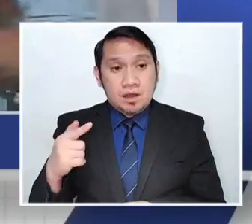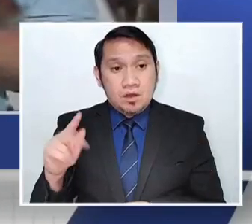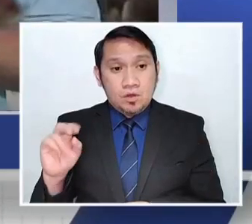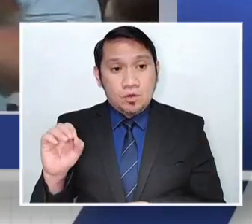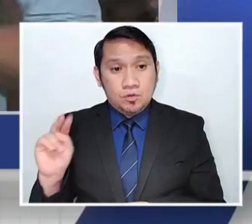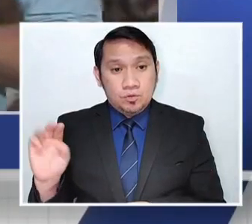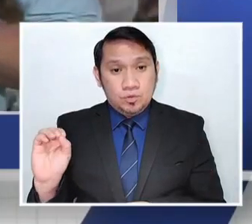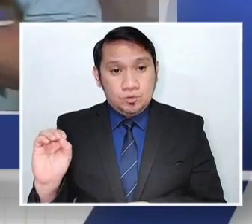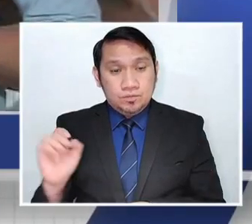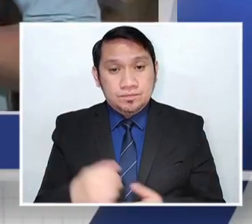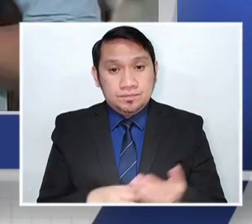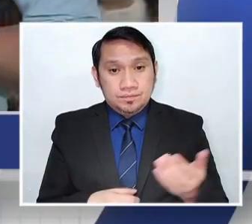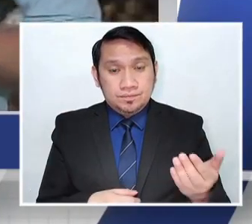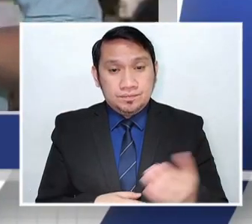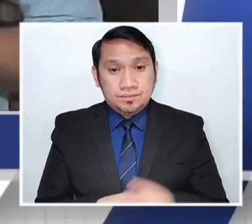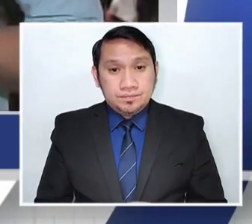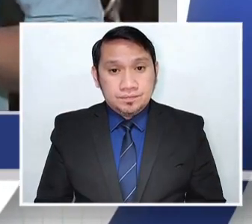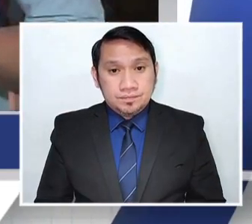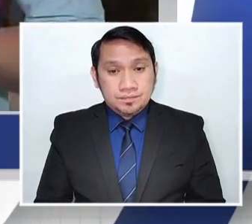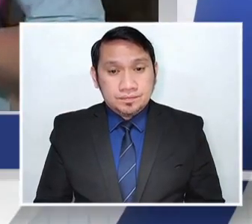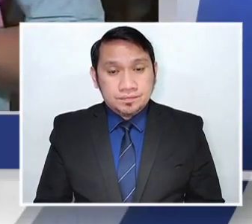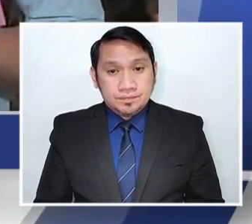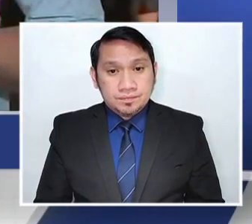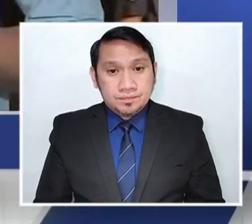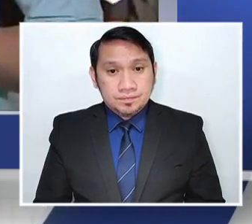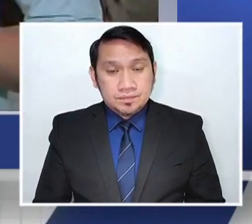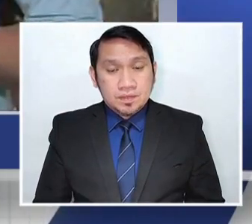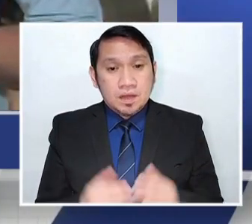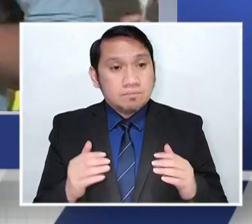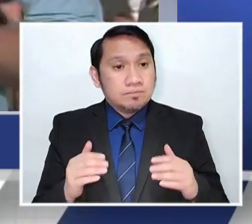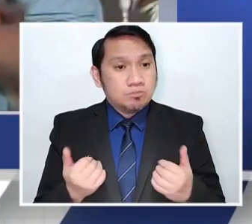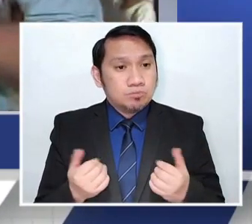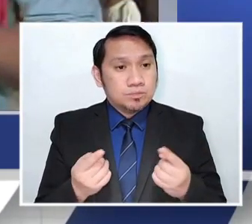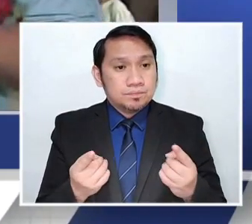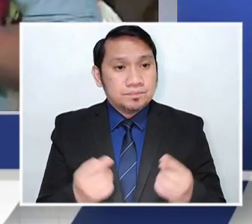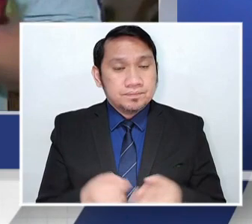Patrol, Michael Dalizo. Mike, kumusta ang sitwasyon dyan?